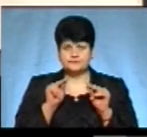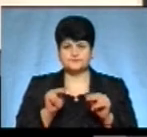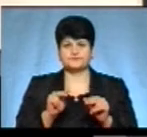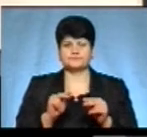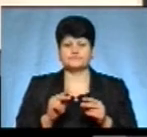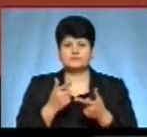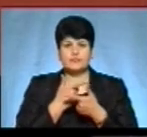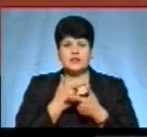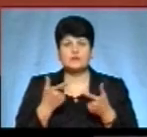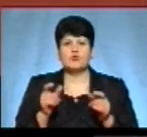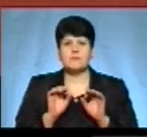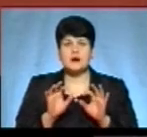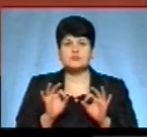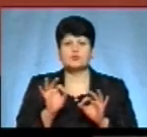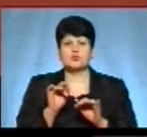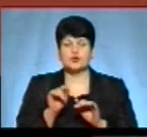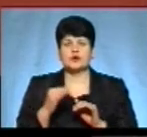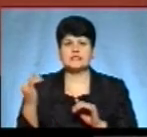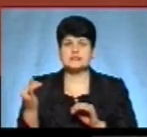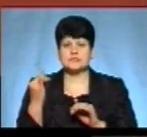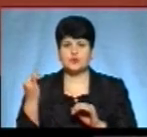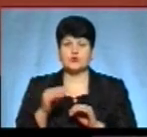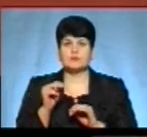те, про історію